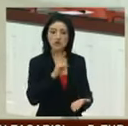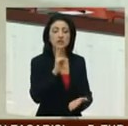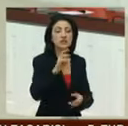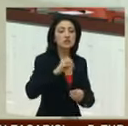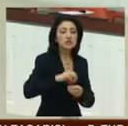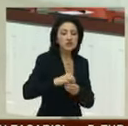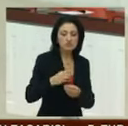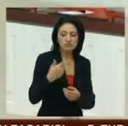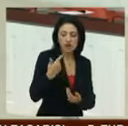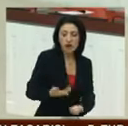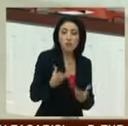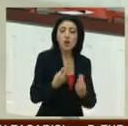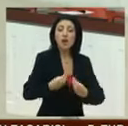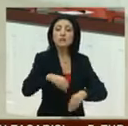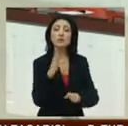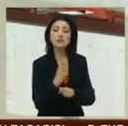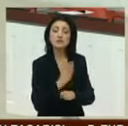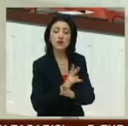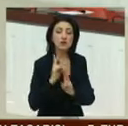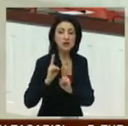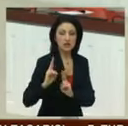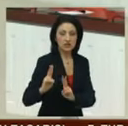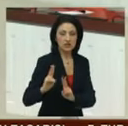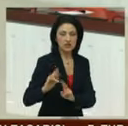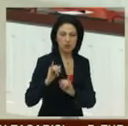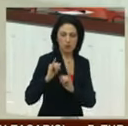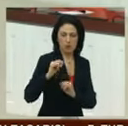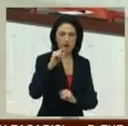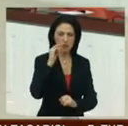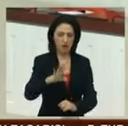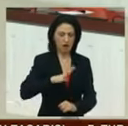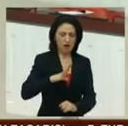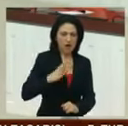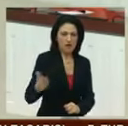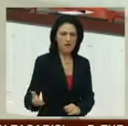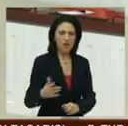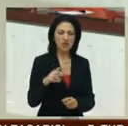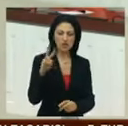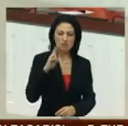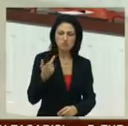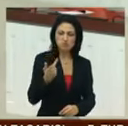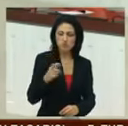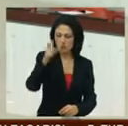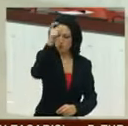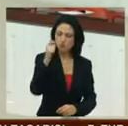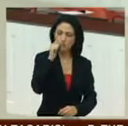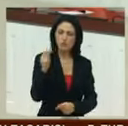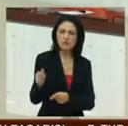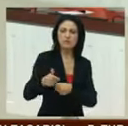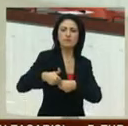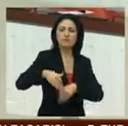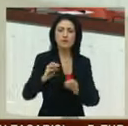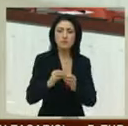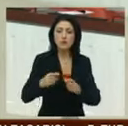makbul olmayan vatandaşlarınızı zerdüşlükle, alevilikle, gavurlukla suçlamayıp